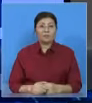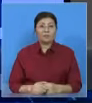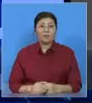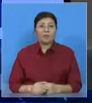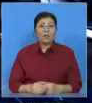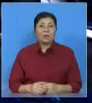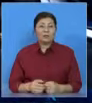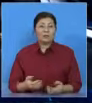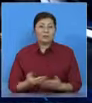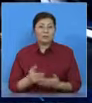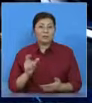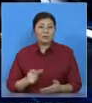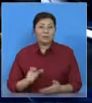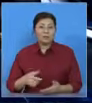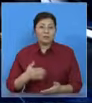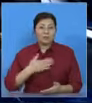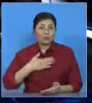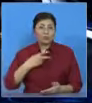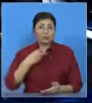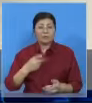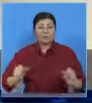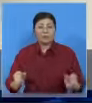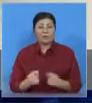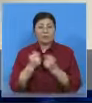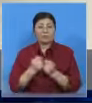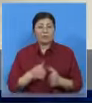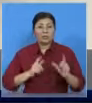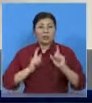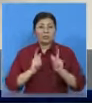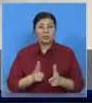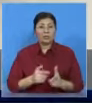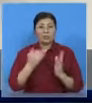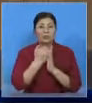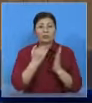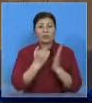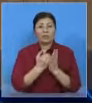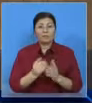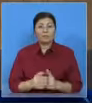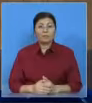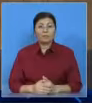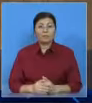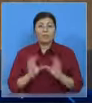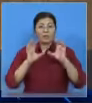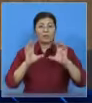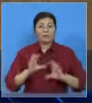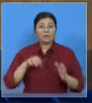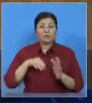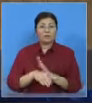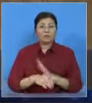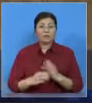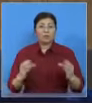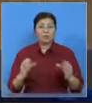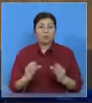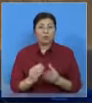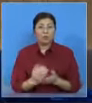взяточничества. В свою очередь, общественники выразили поддержку и одобрение проекта. Концепция носит